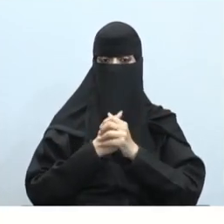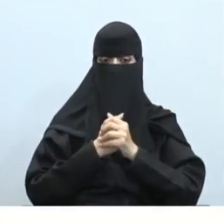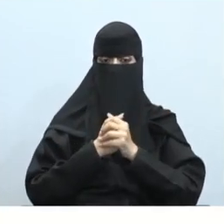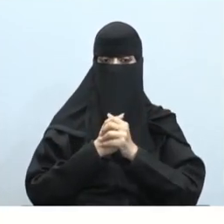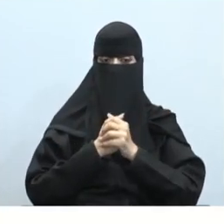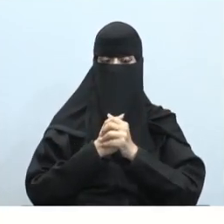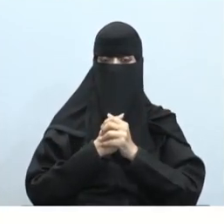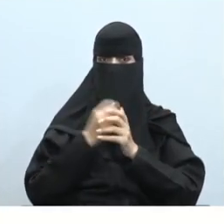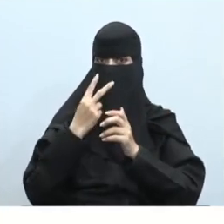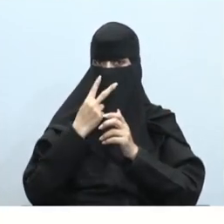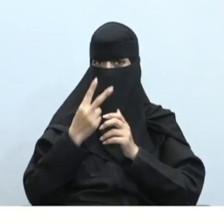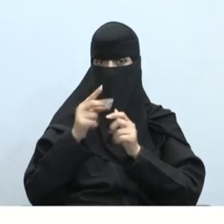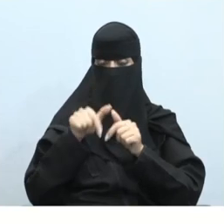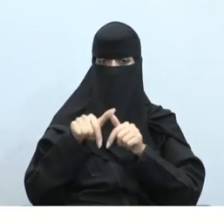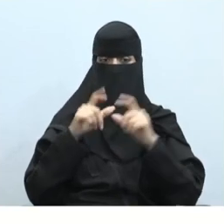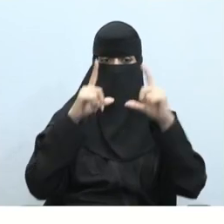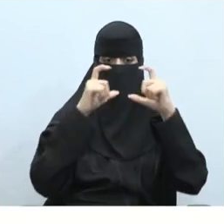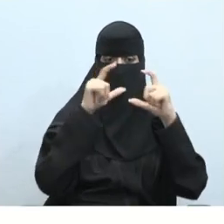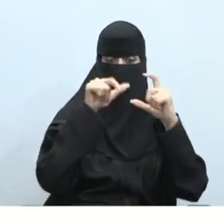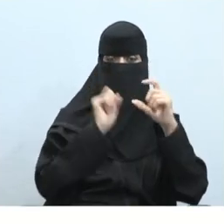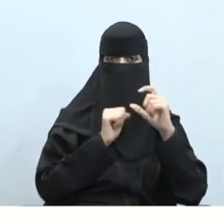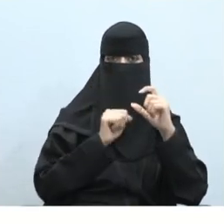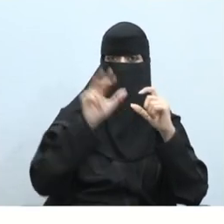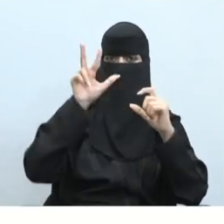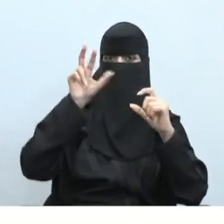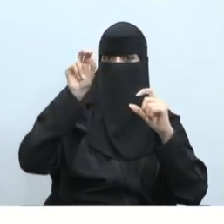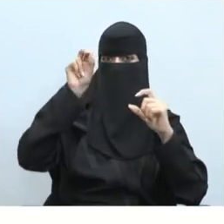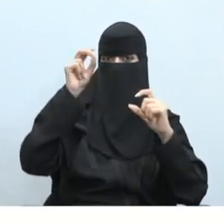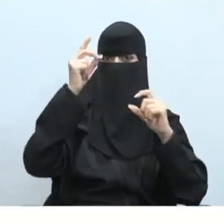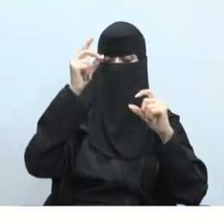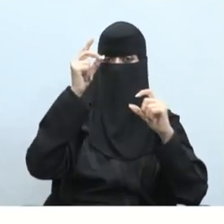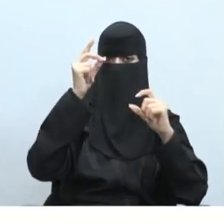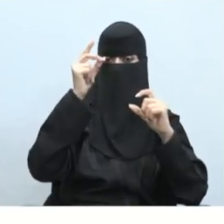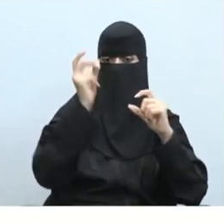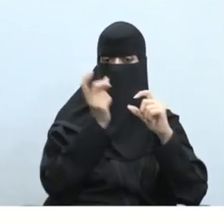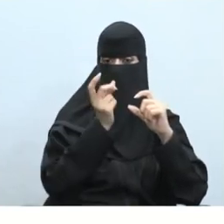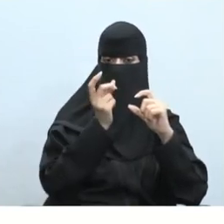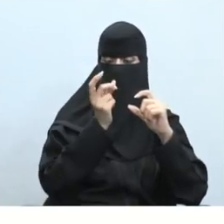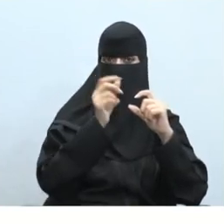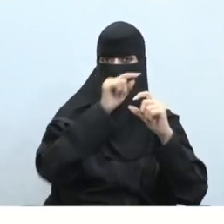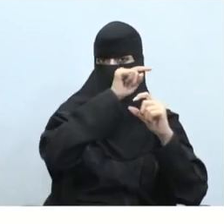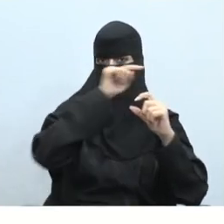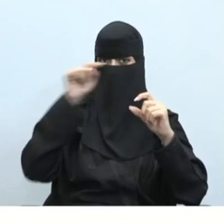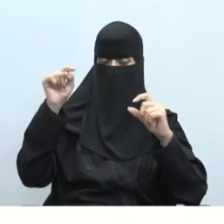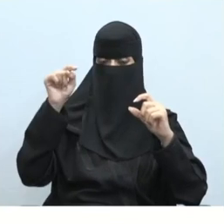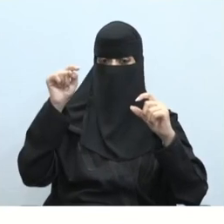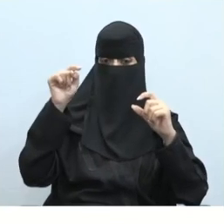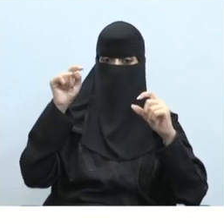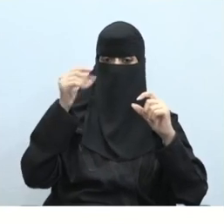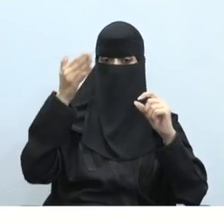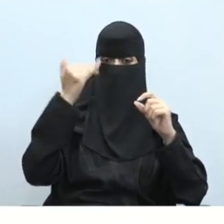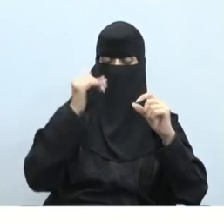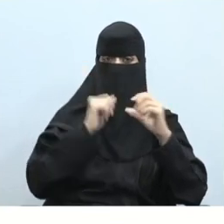ابنائي لابد ان نعرف القطر الاستوائي او حجم او المساحه او مسافه القطر